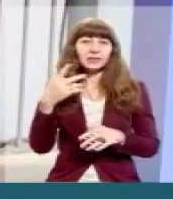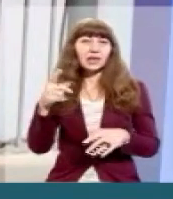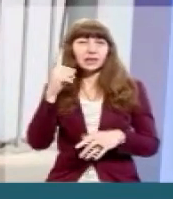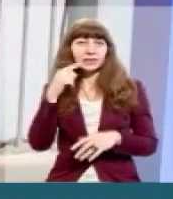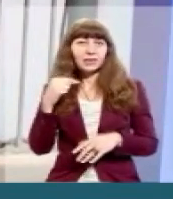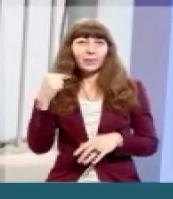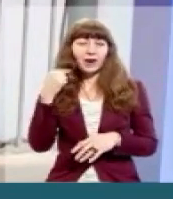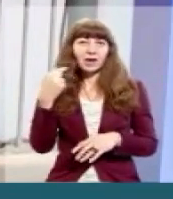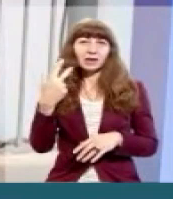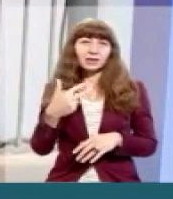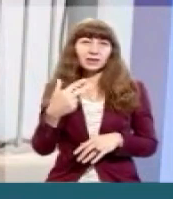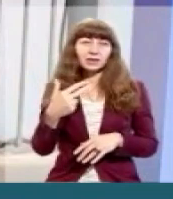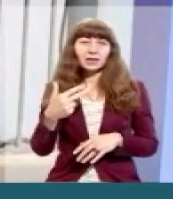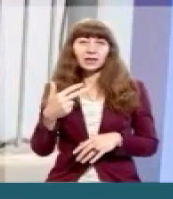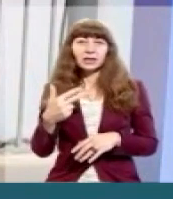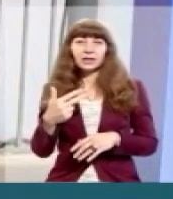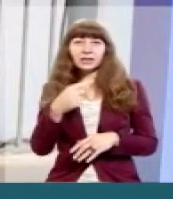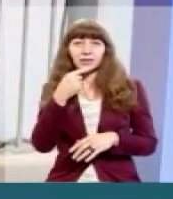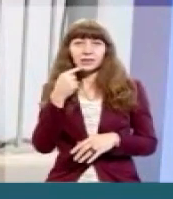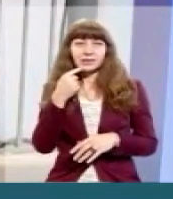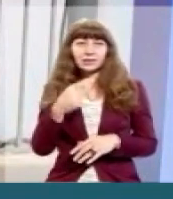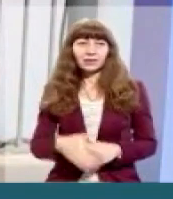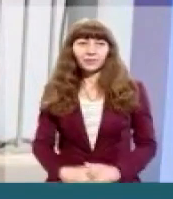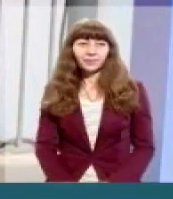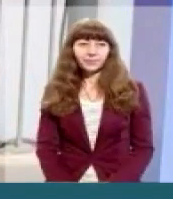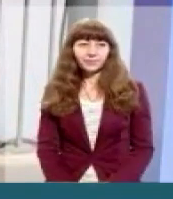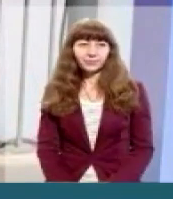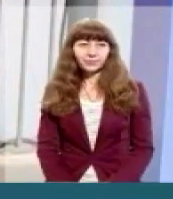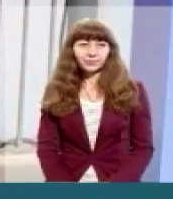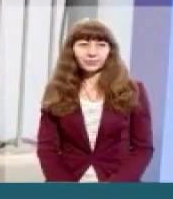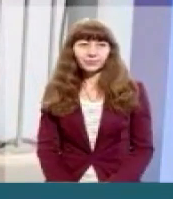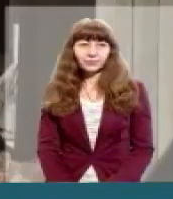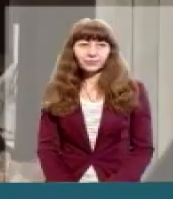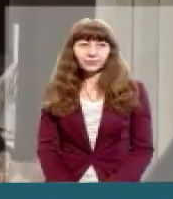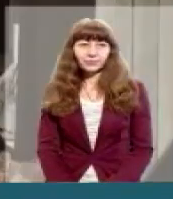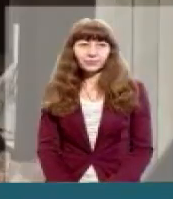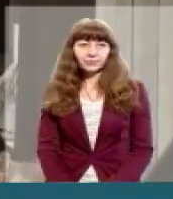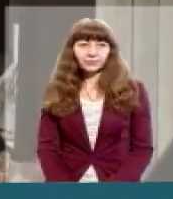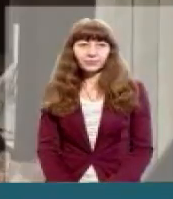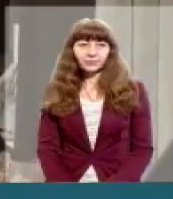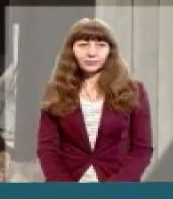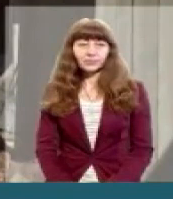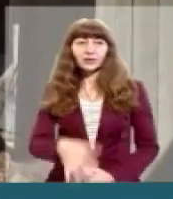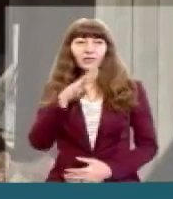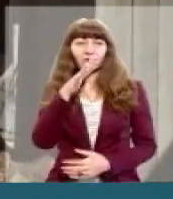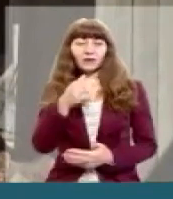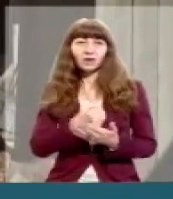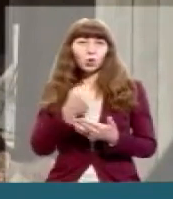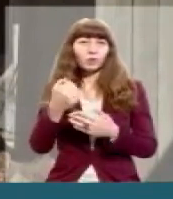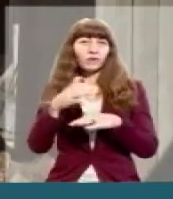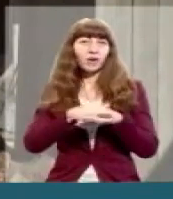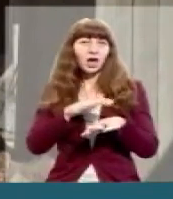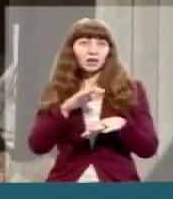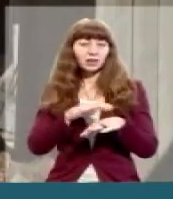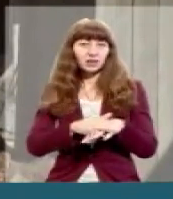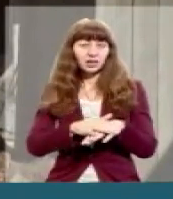өз елдеріне қайтарылды. Енді қалғандарын сот шешімнен 10 күн аралығында облыс аумағынан шығарылады. Фактілерді анықтау барысында тек өзге ел